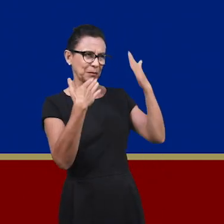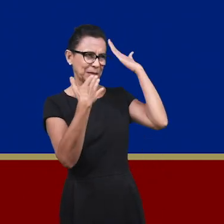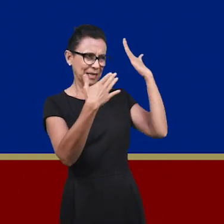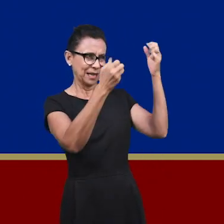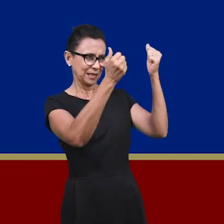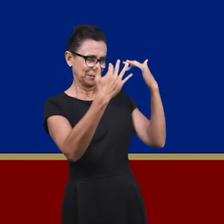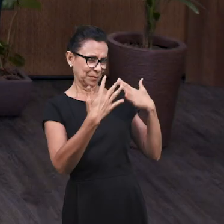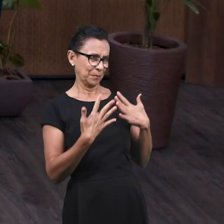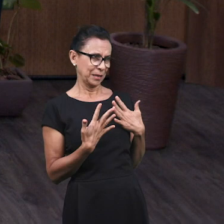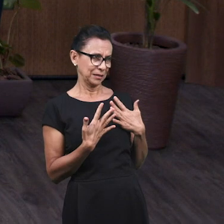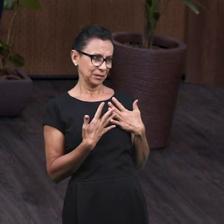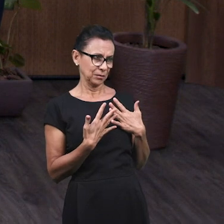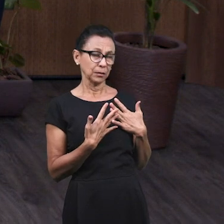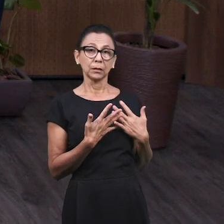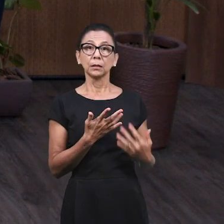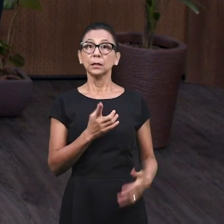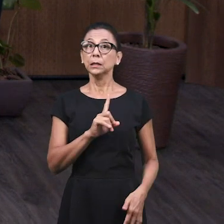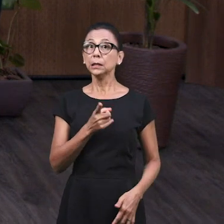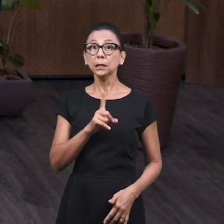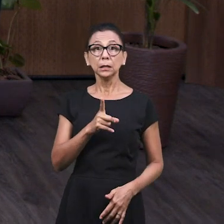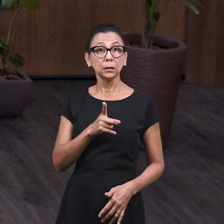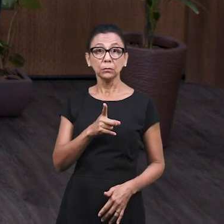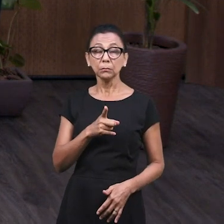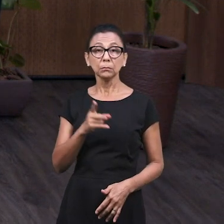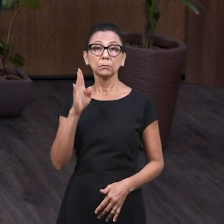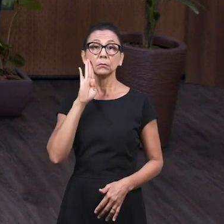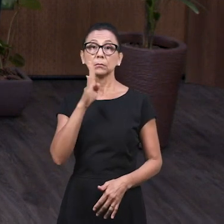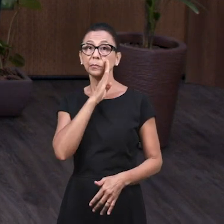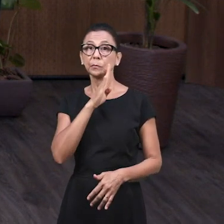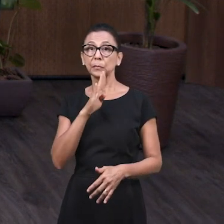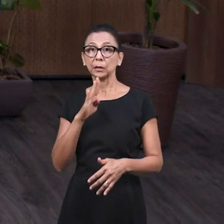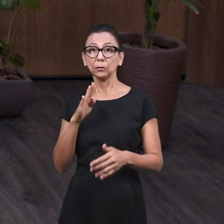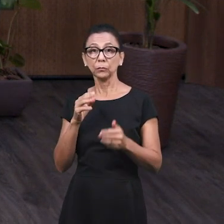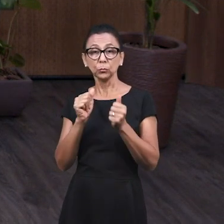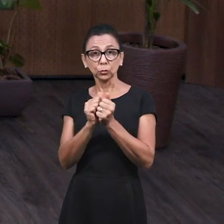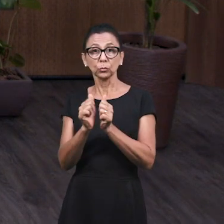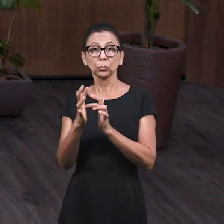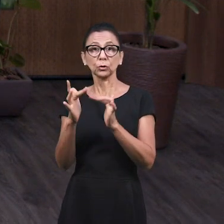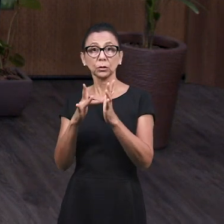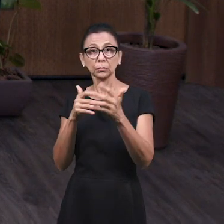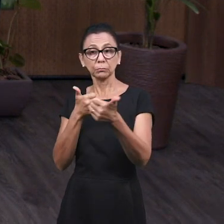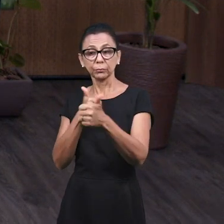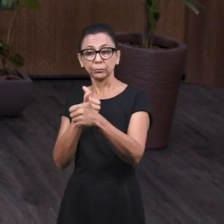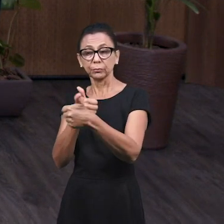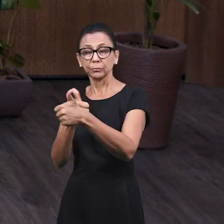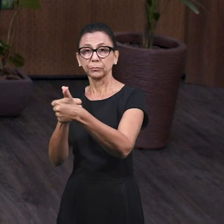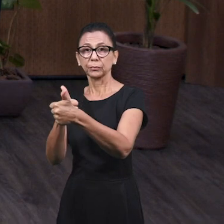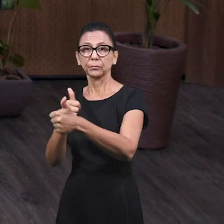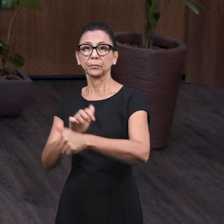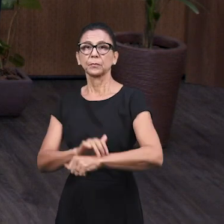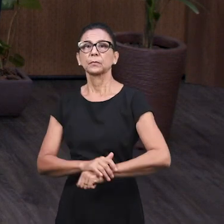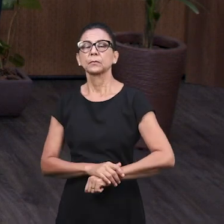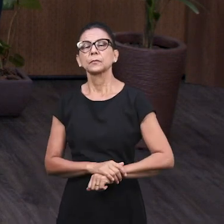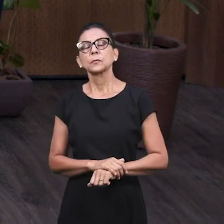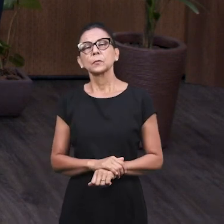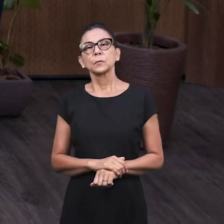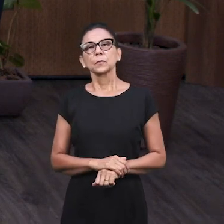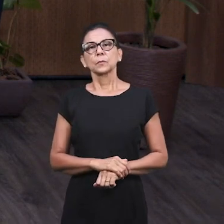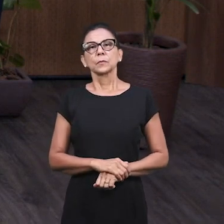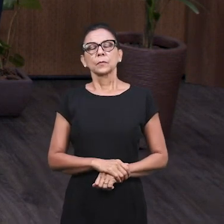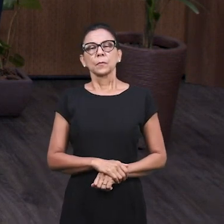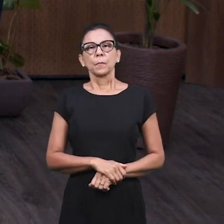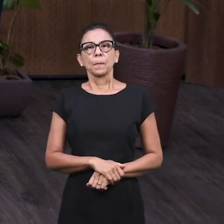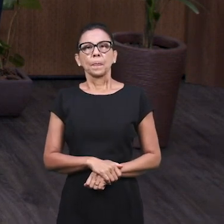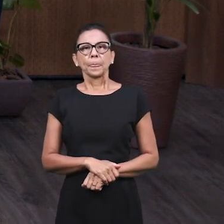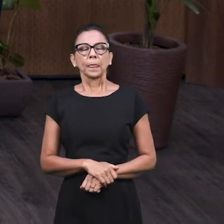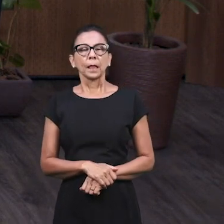parti. Non, il a suivi Jésus dans le chemin. Dans l'aspect spirituel, il a vu la lumière, il a